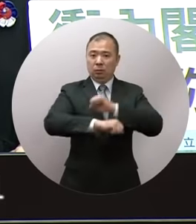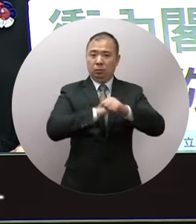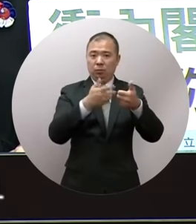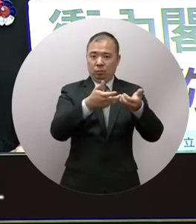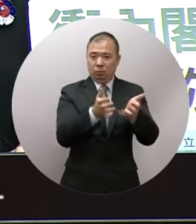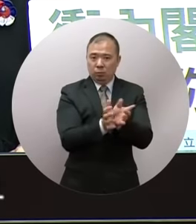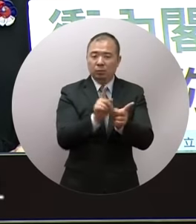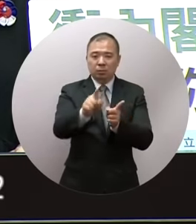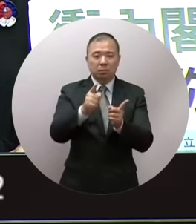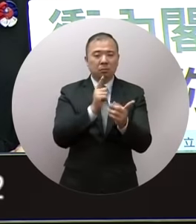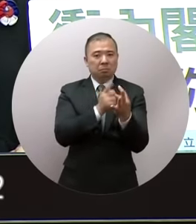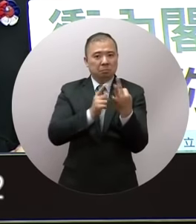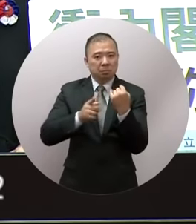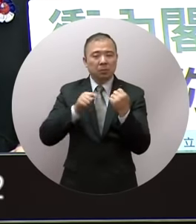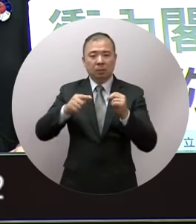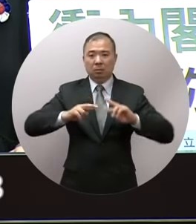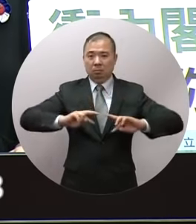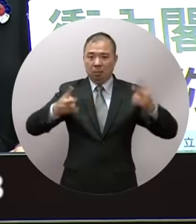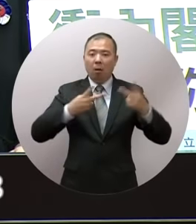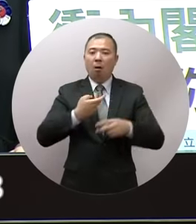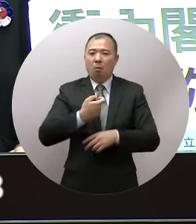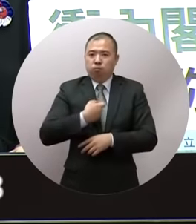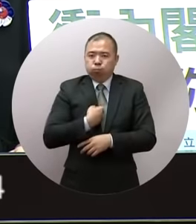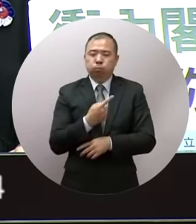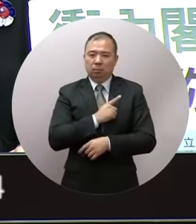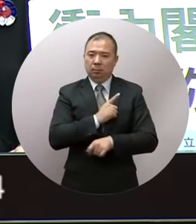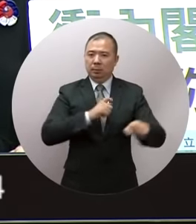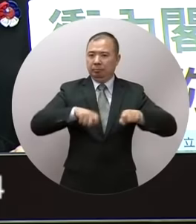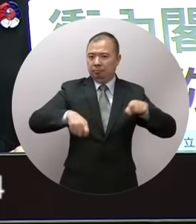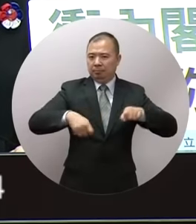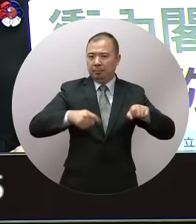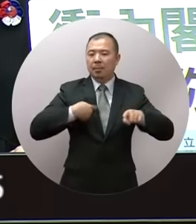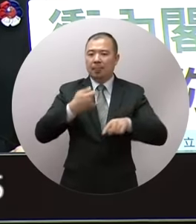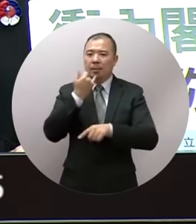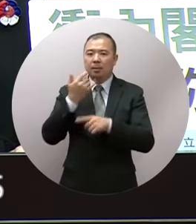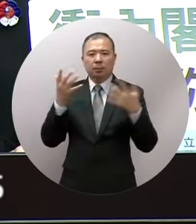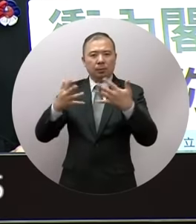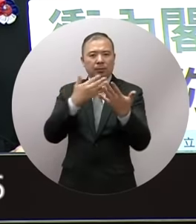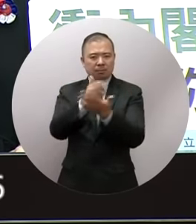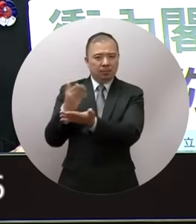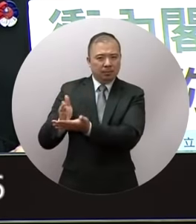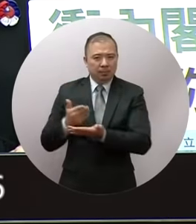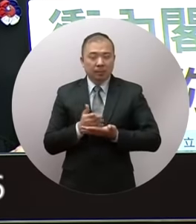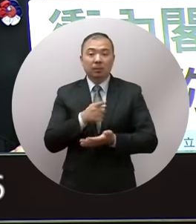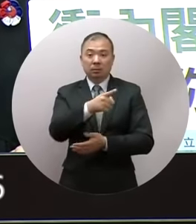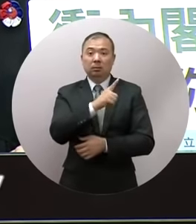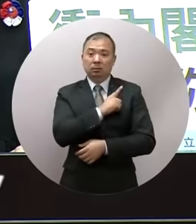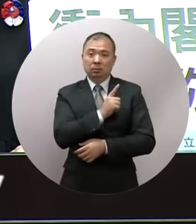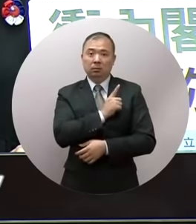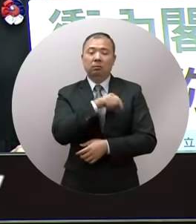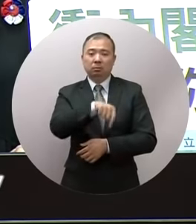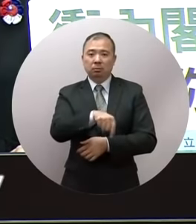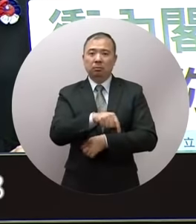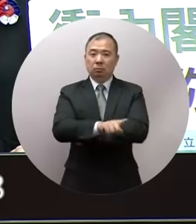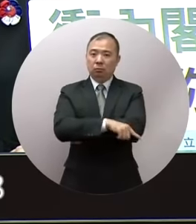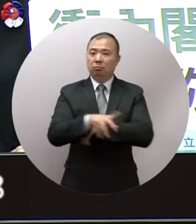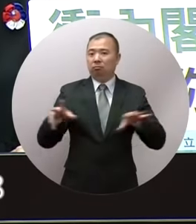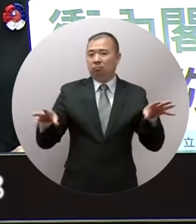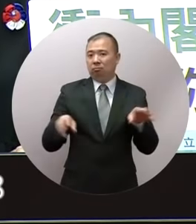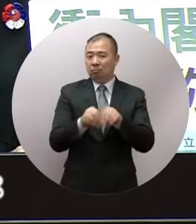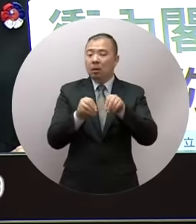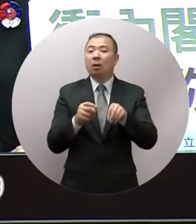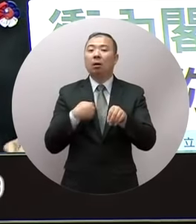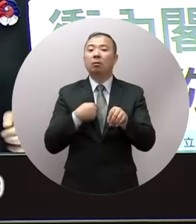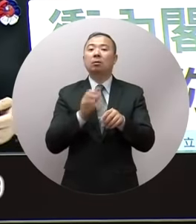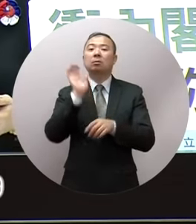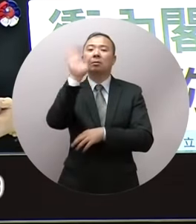这些该改的就要改，要提出改善的办法才能解决问题，你做出结论了哈。那我事后哈，